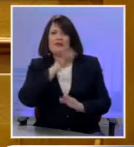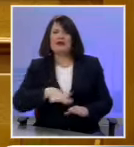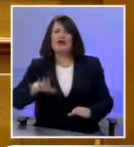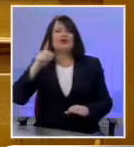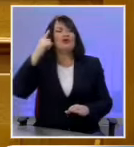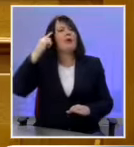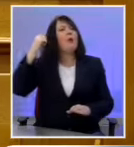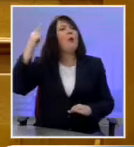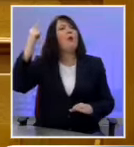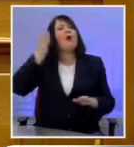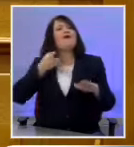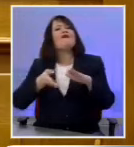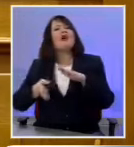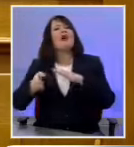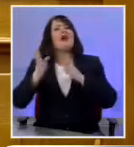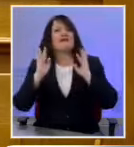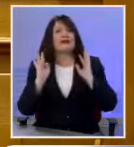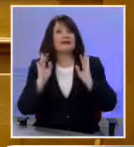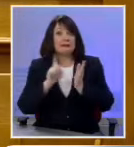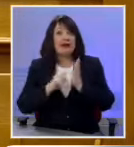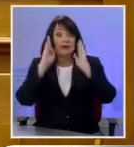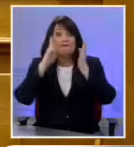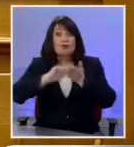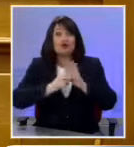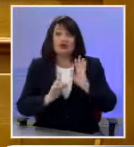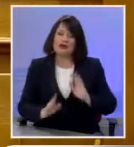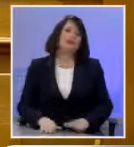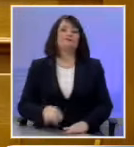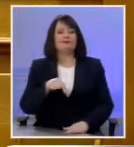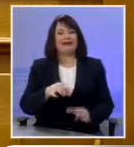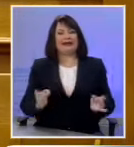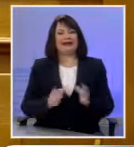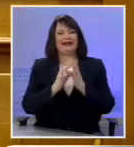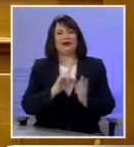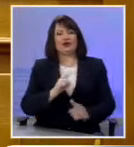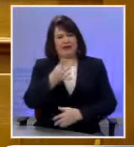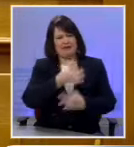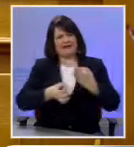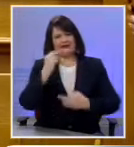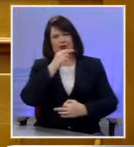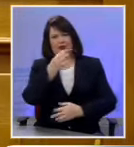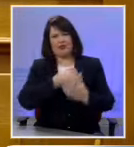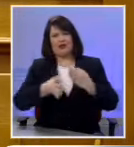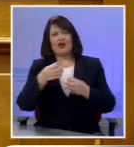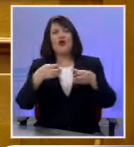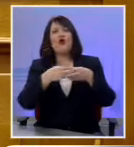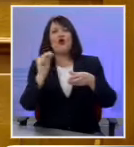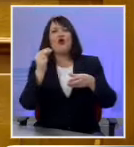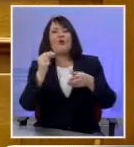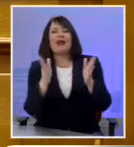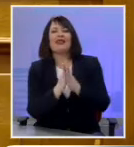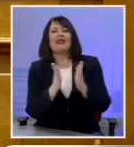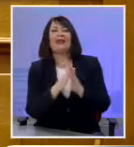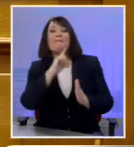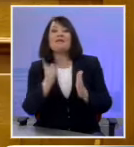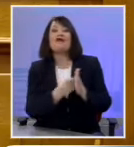πραγματικότητα. Δεν είναι τυχαίο, κύριε Πρωθυπουργέ, ότι σε αυτά τα οποία μόλις τώρα είπατε, κοινοβουλευτική σας ομάδα σας χειροκρότησε μόνο